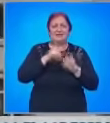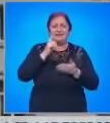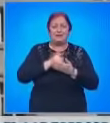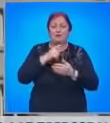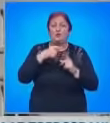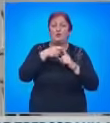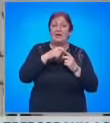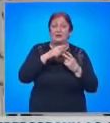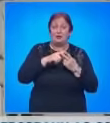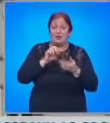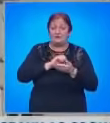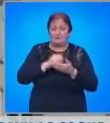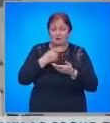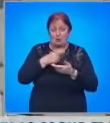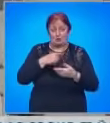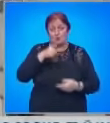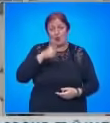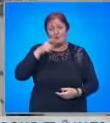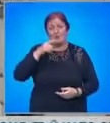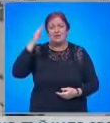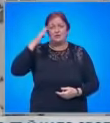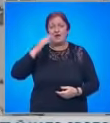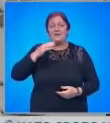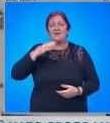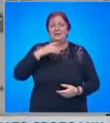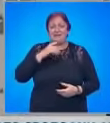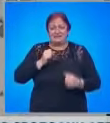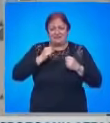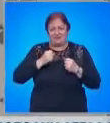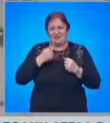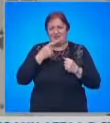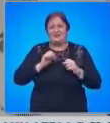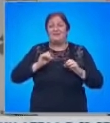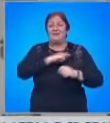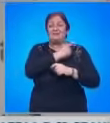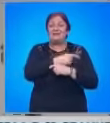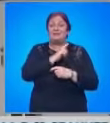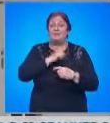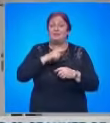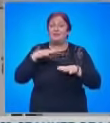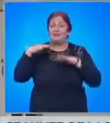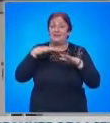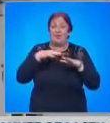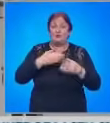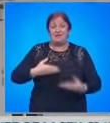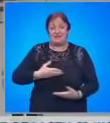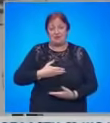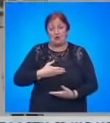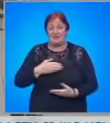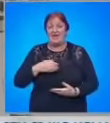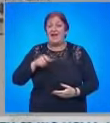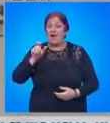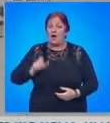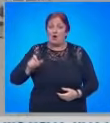заповеди, които Кирил Петков е издал, докато е бил служебен министър, са стабилни и остават валидни. Те обаче могат да бъдат атакувани от заинтересовани